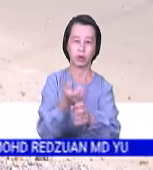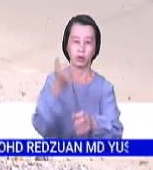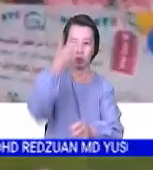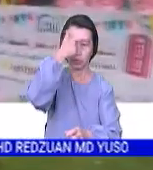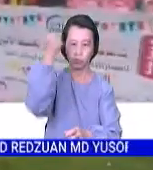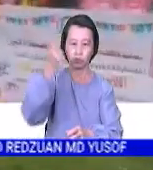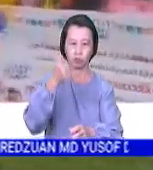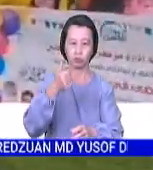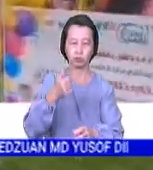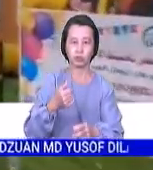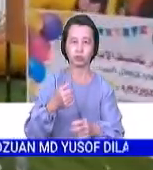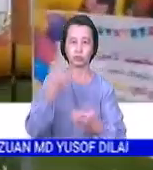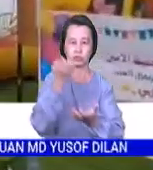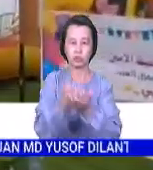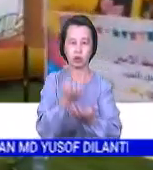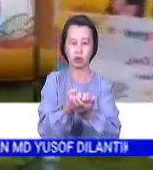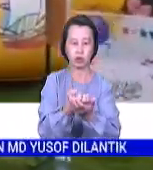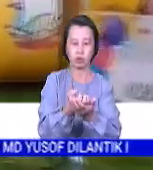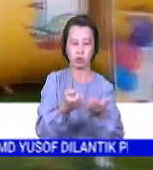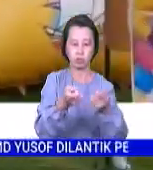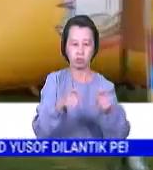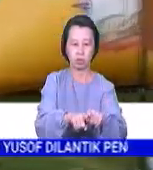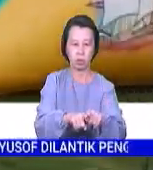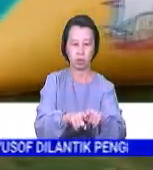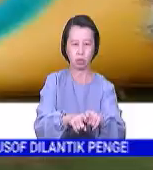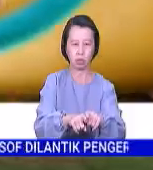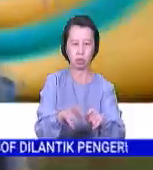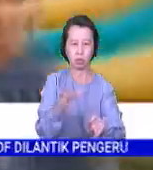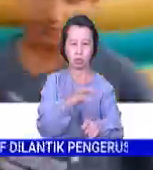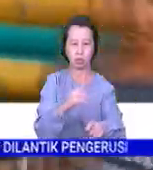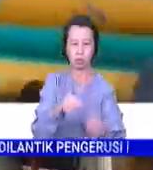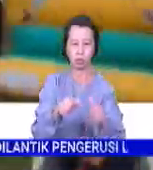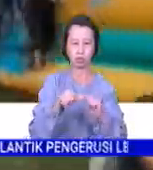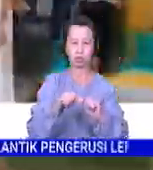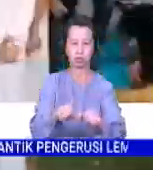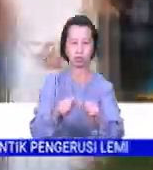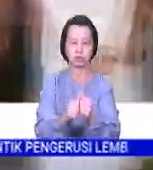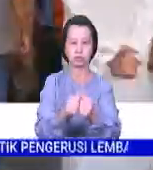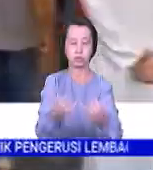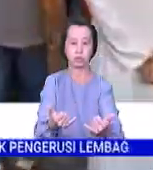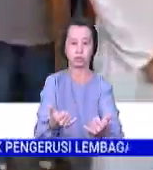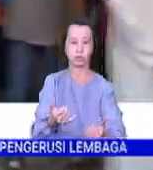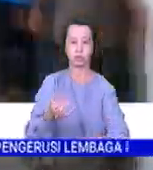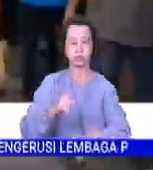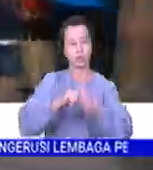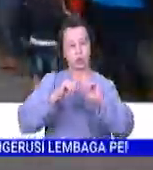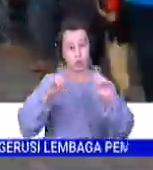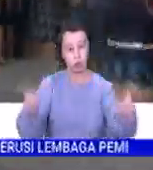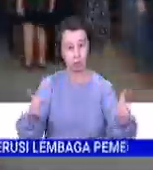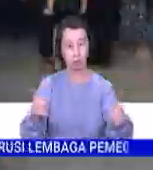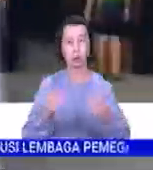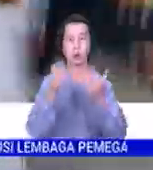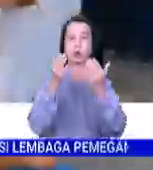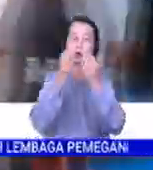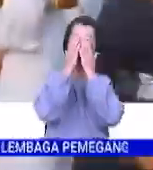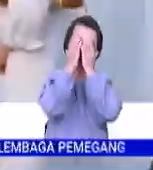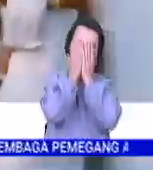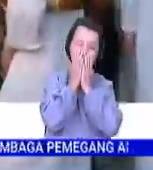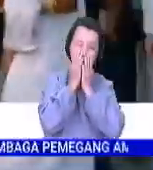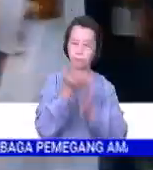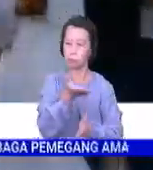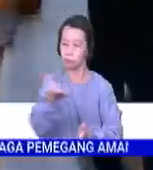sebab impitan ekonomi yang berlaku dengan kepungan yang berterusan selama ini. Walau bagaimanapun, alhamdulillah